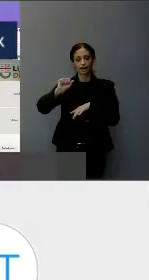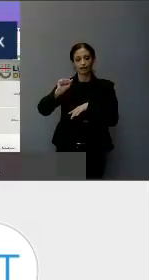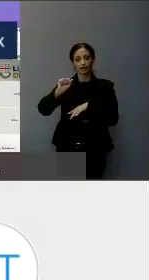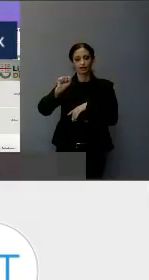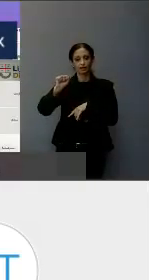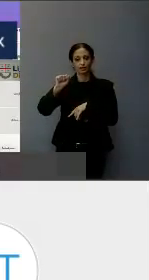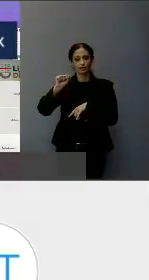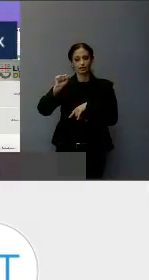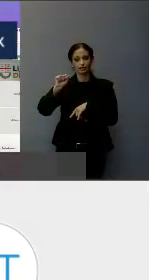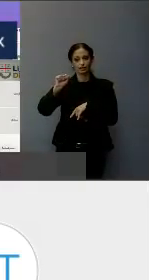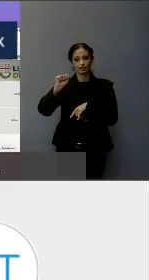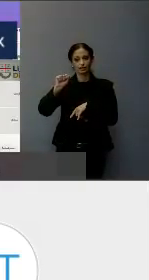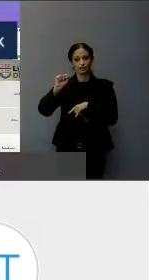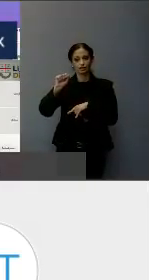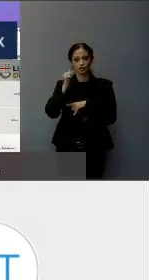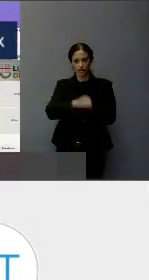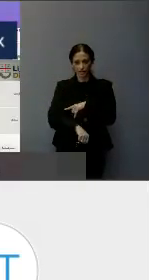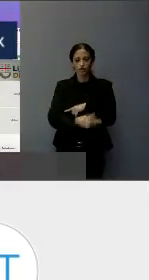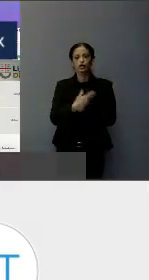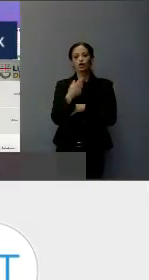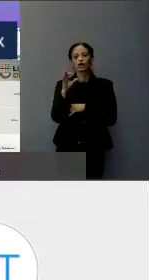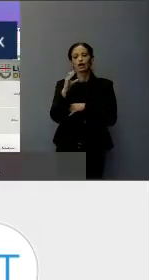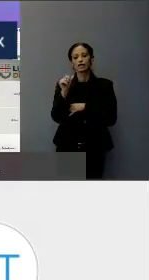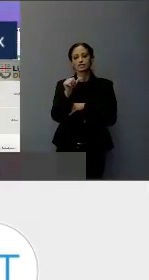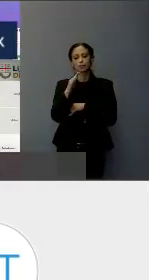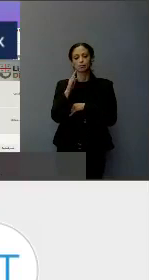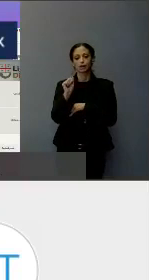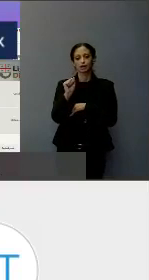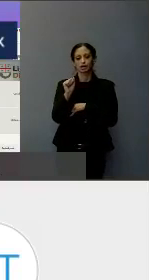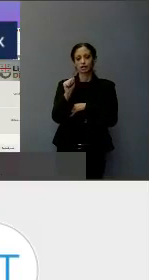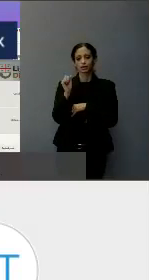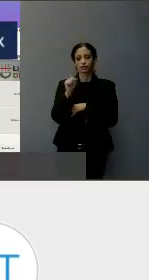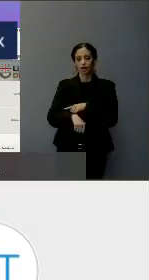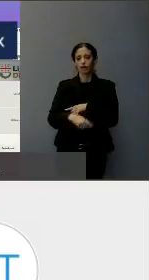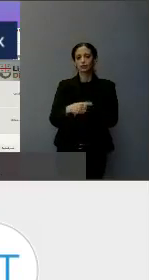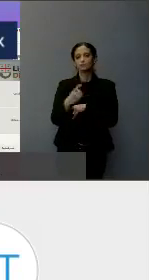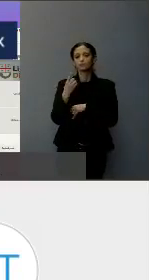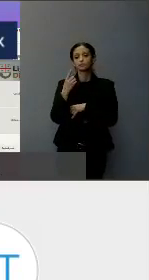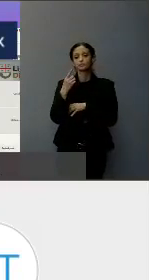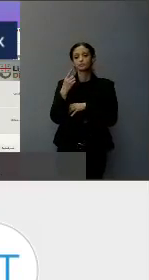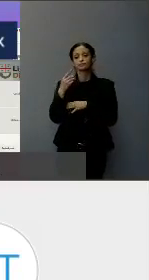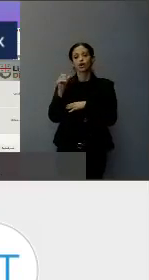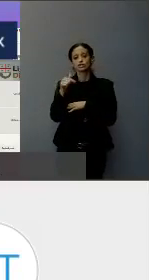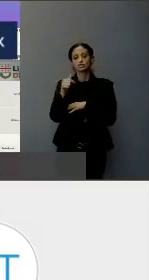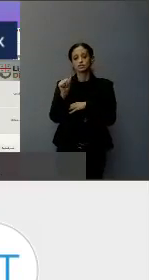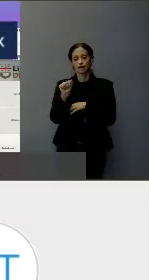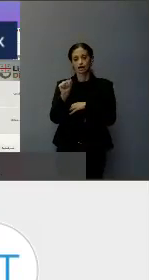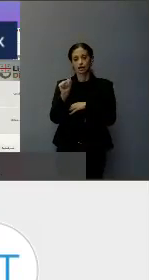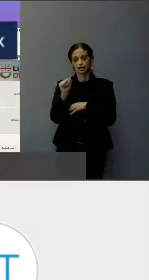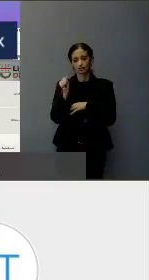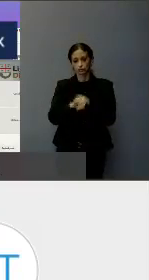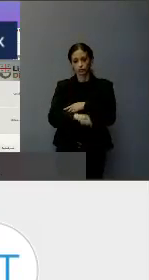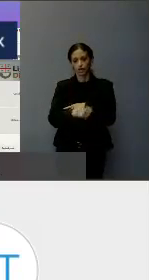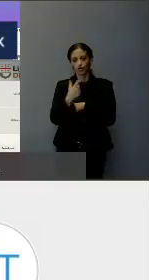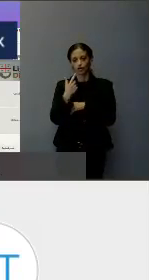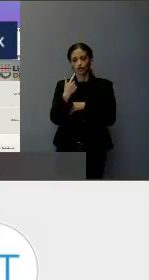però consigliere cassiba contrario consigliere costa contrario